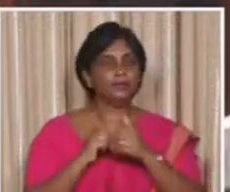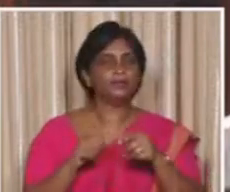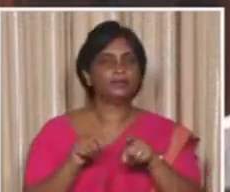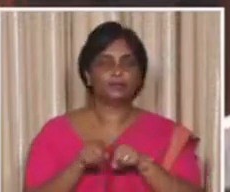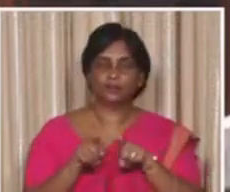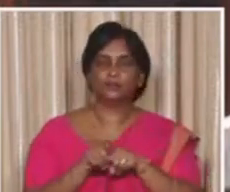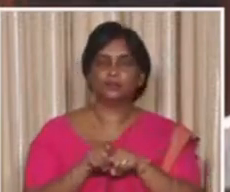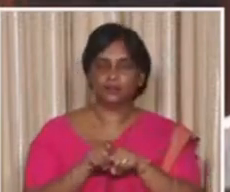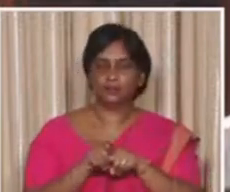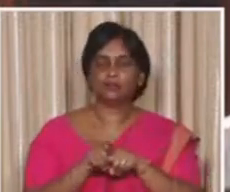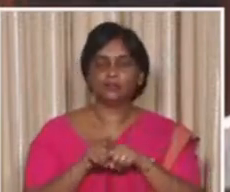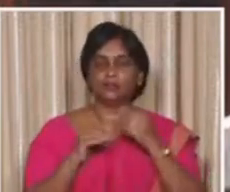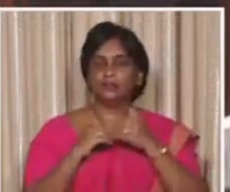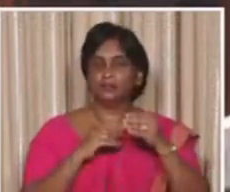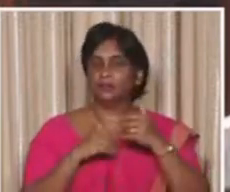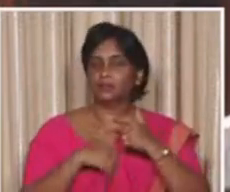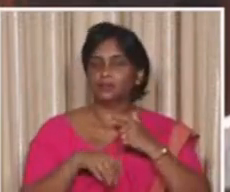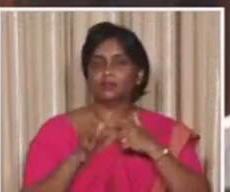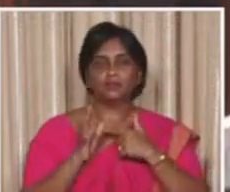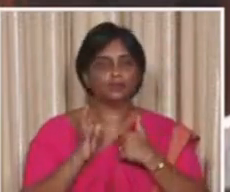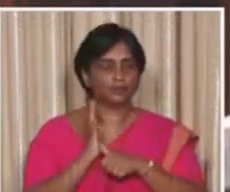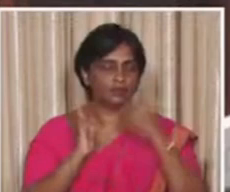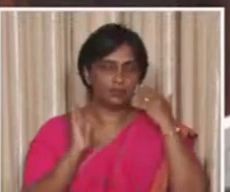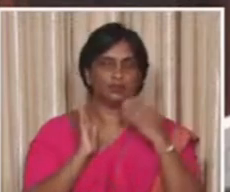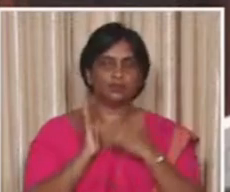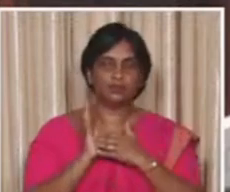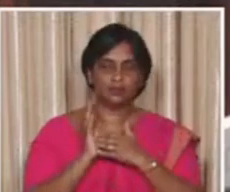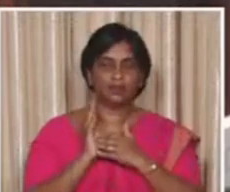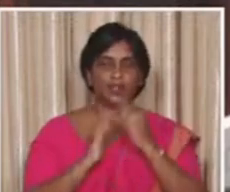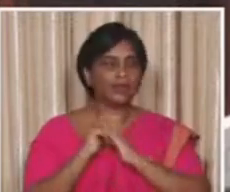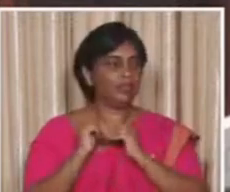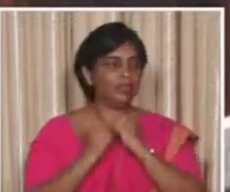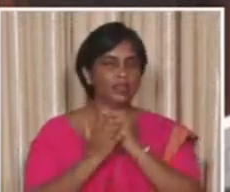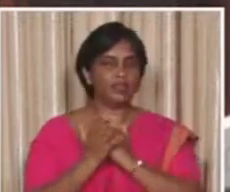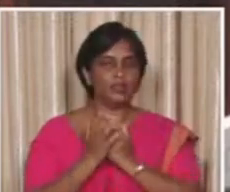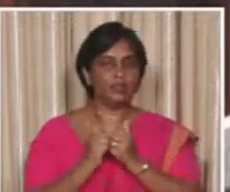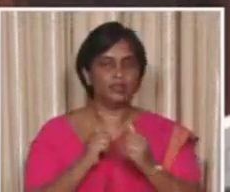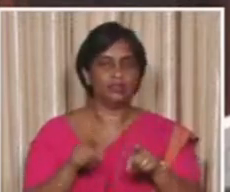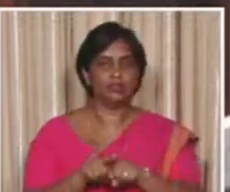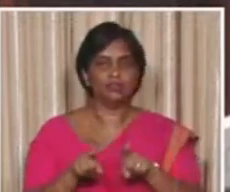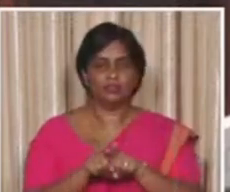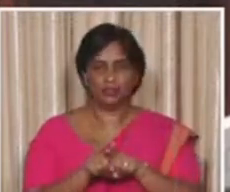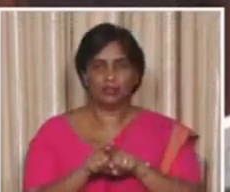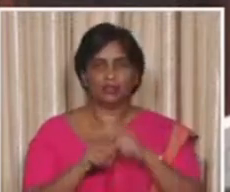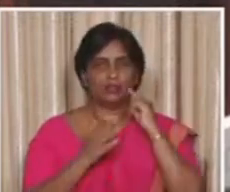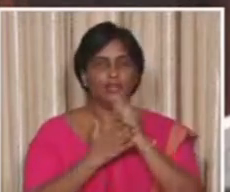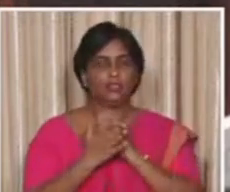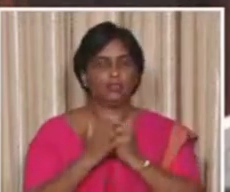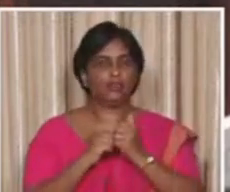கடந்த வாரம் பயங்கரவாத தடுப்பு சட்டத்திலே கீழ் பயங்கரவாத தடுப்பு சட்டத்தின் கீழ் 10-15 இளைஞர்கள் கைது செய்யப்பட்டிருக்கிறார். தொடர்ந்து